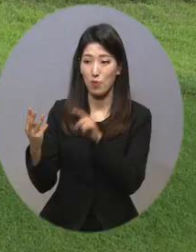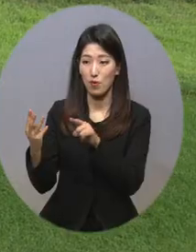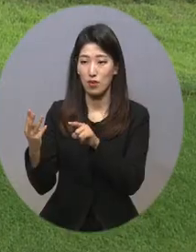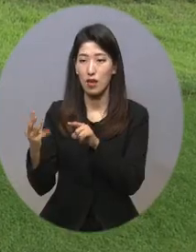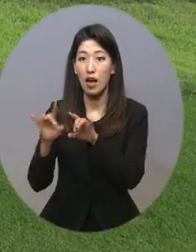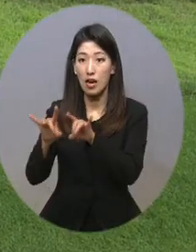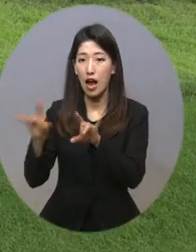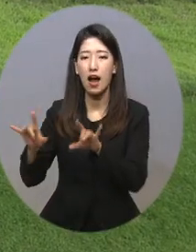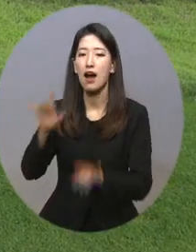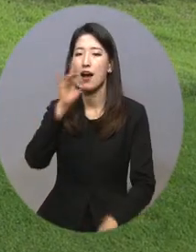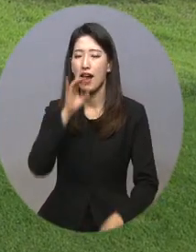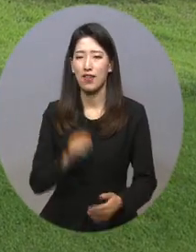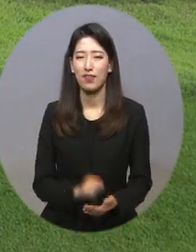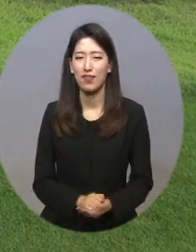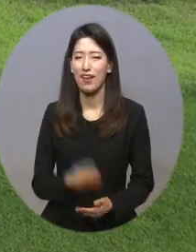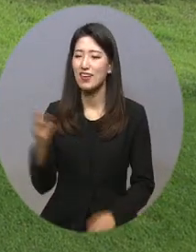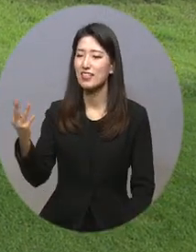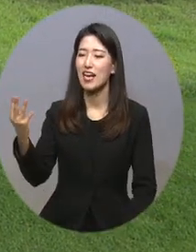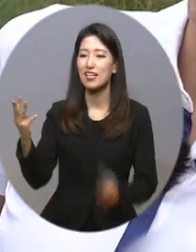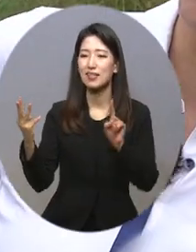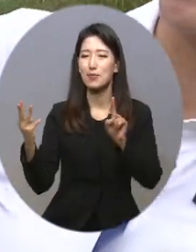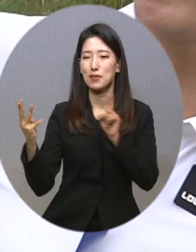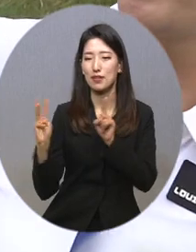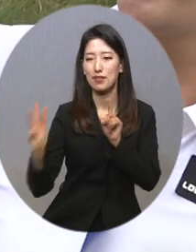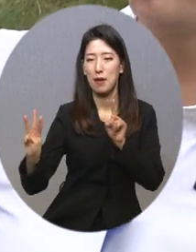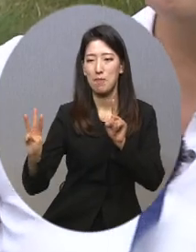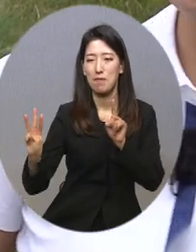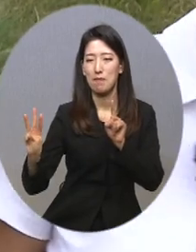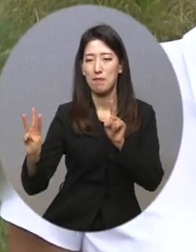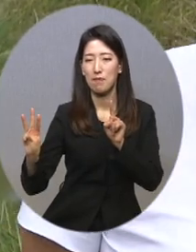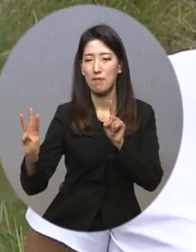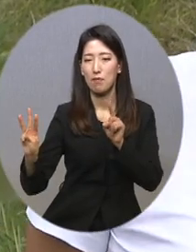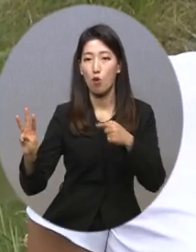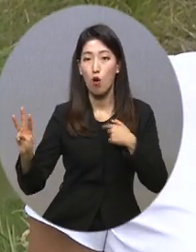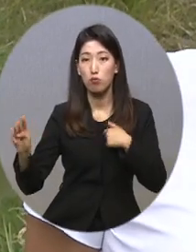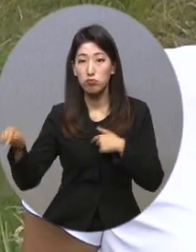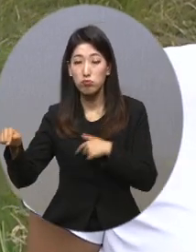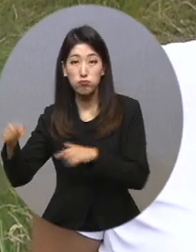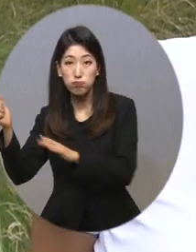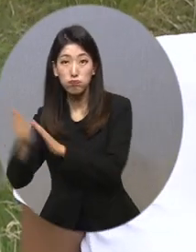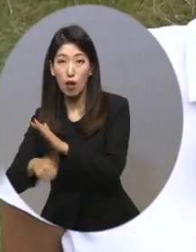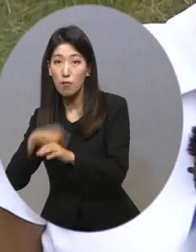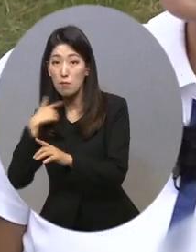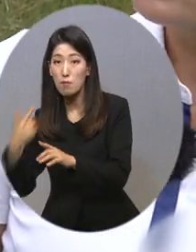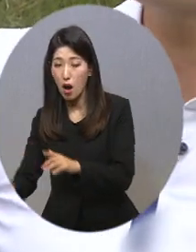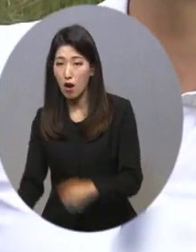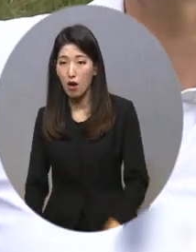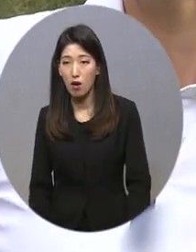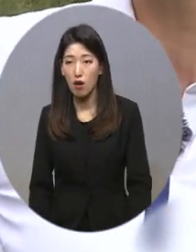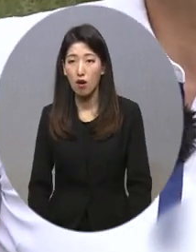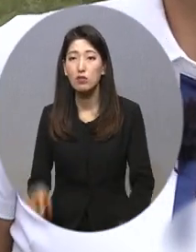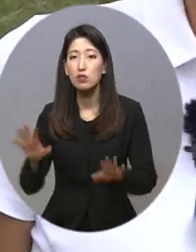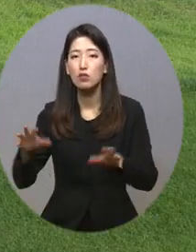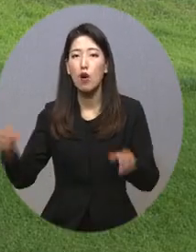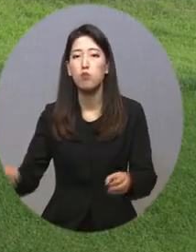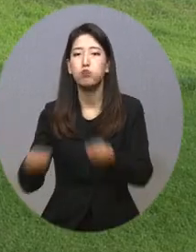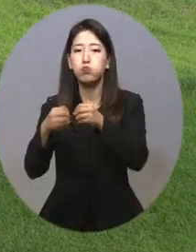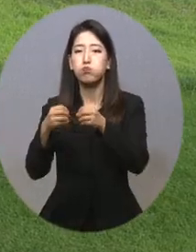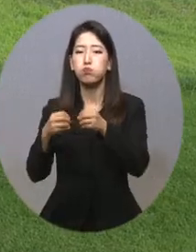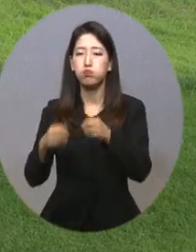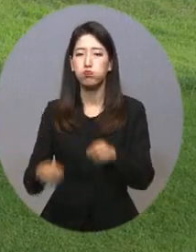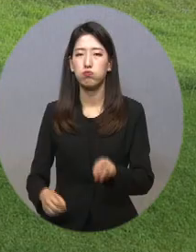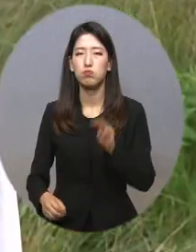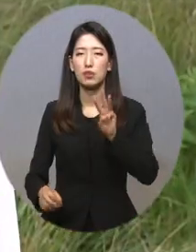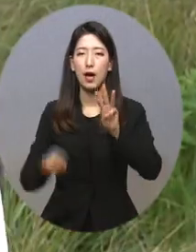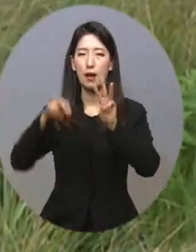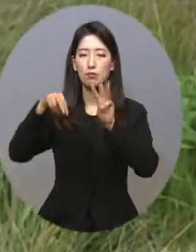돼. 각계전투 하니까 다 따로 노네. 어, 왜 후반에 우리 지금 어? 1패가 없는데? 아니지 지금 없는데? 지금 무승부잖아. 그러니까 무승부했잖아. 3승